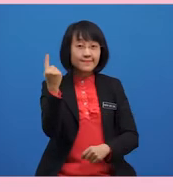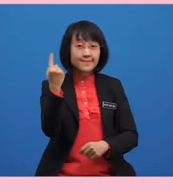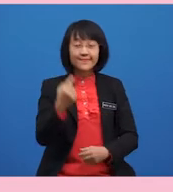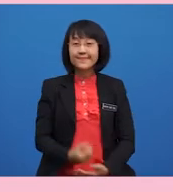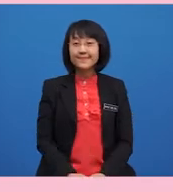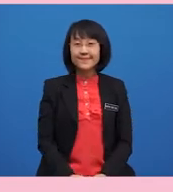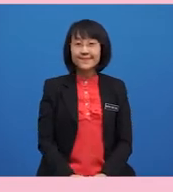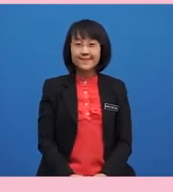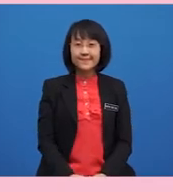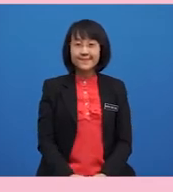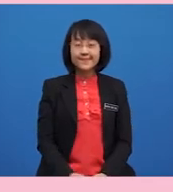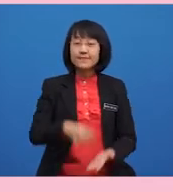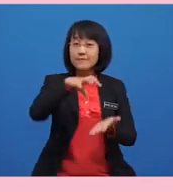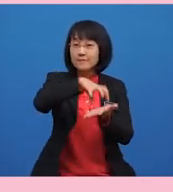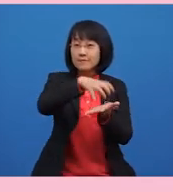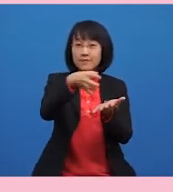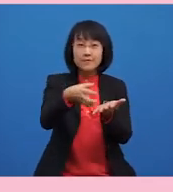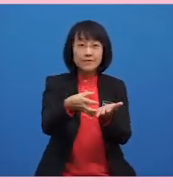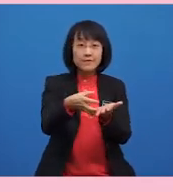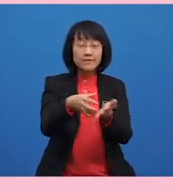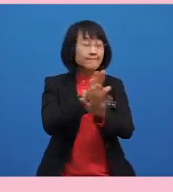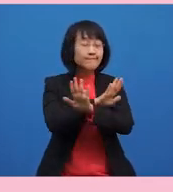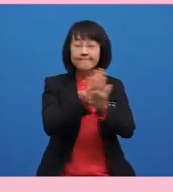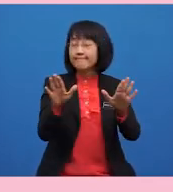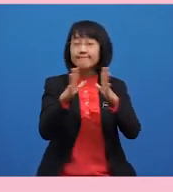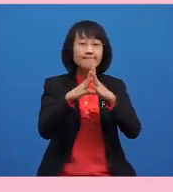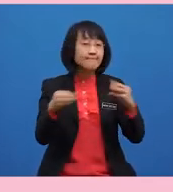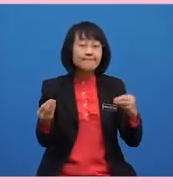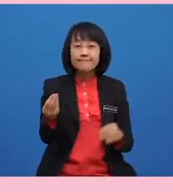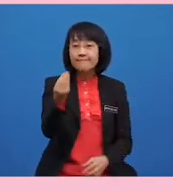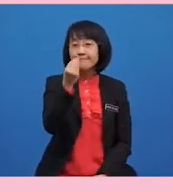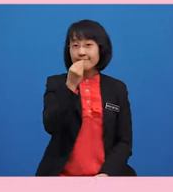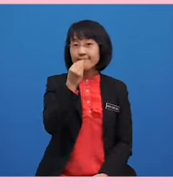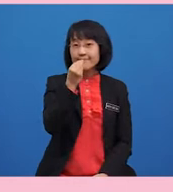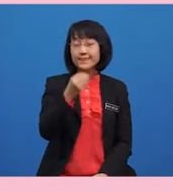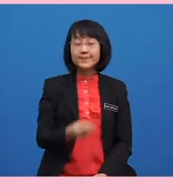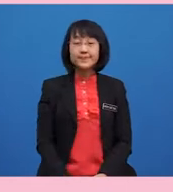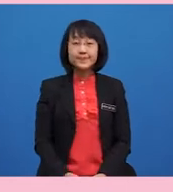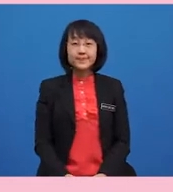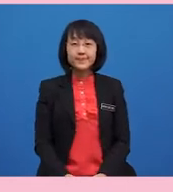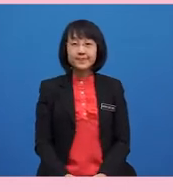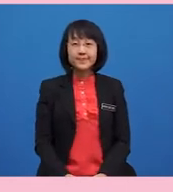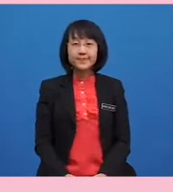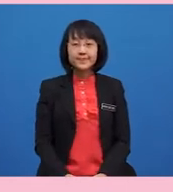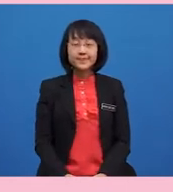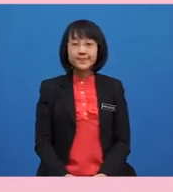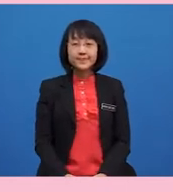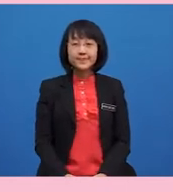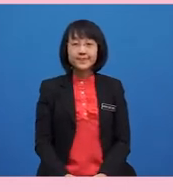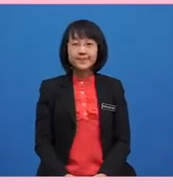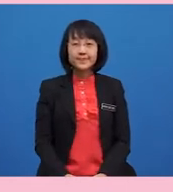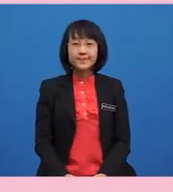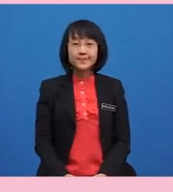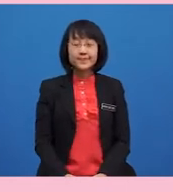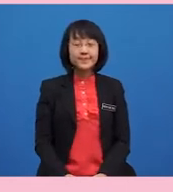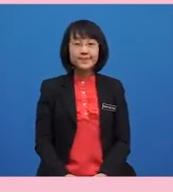Oh, kuih bulan itu tidak habis dimakanlah. Baki setengah atau